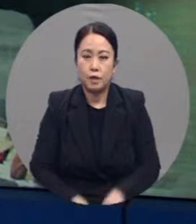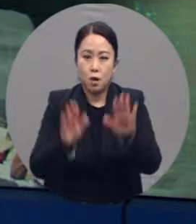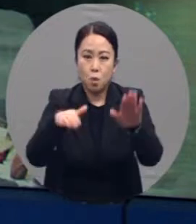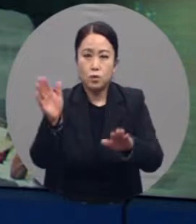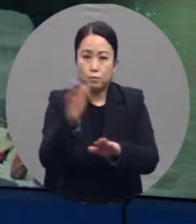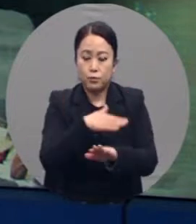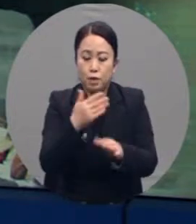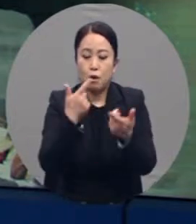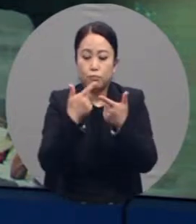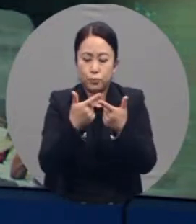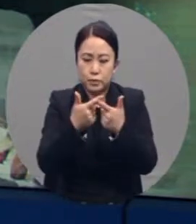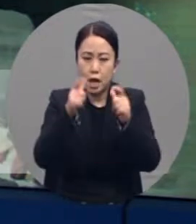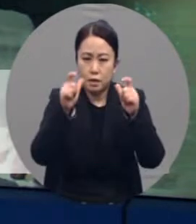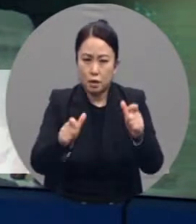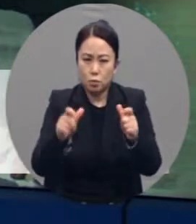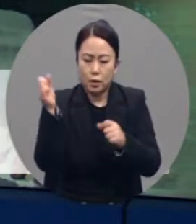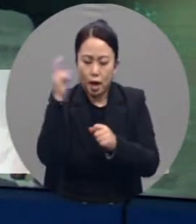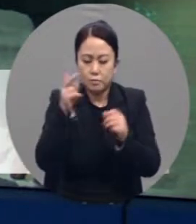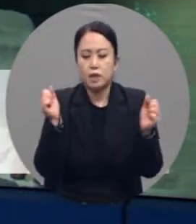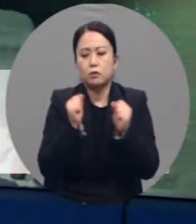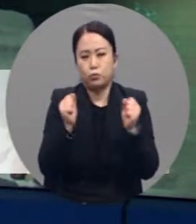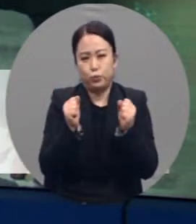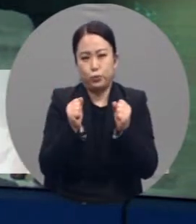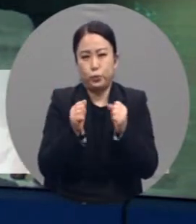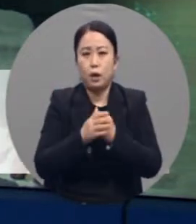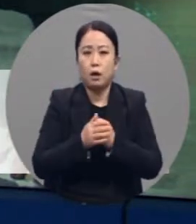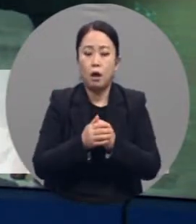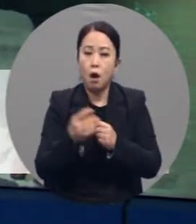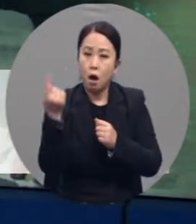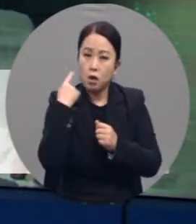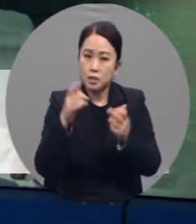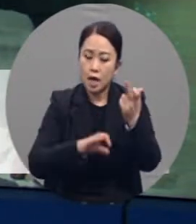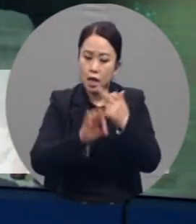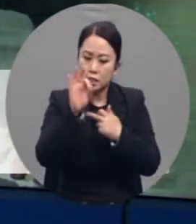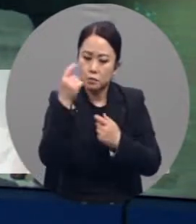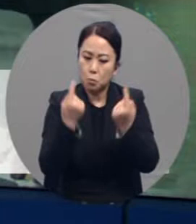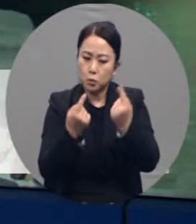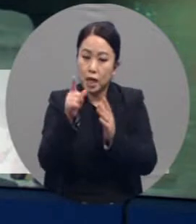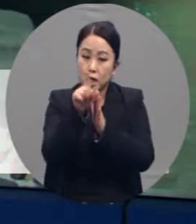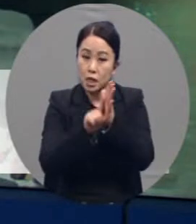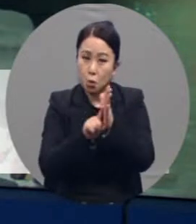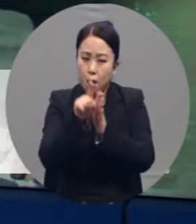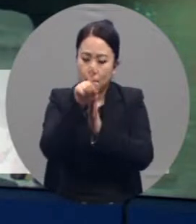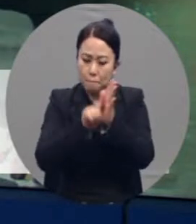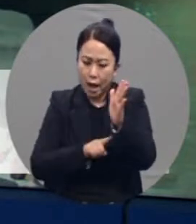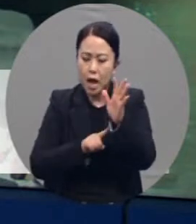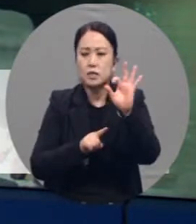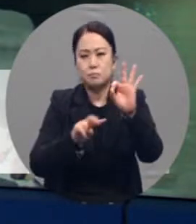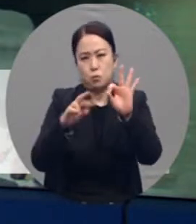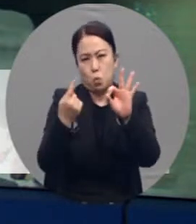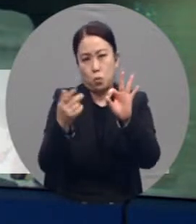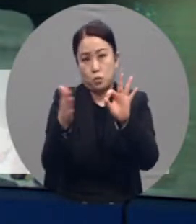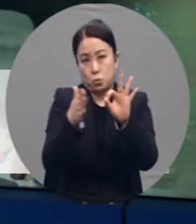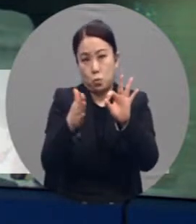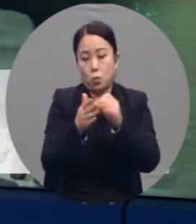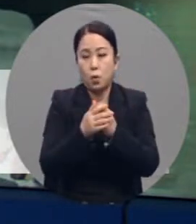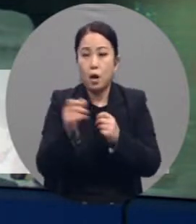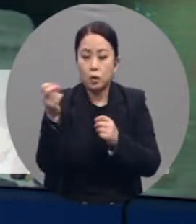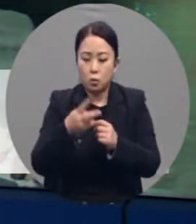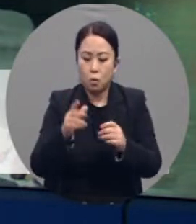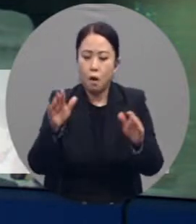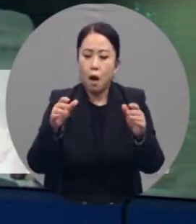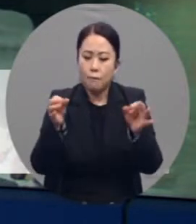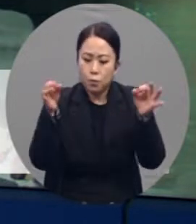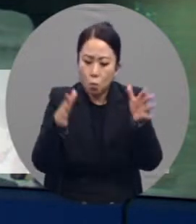오늘 부산에도 갑작스런 추위가 찾아왔습니다 어제 아침보다 기온이 10도 가까이 떨어졌는데요 한동안 바람이